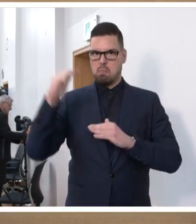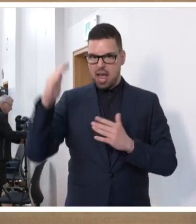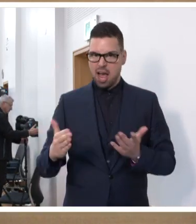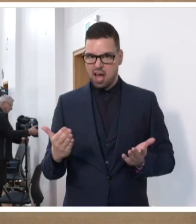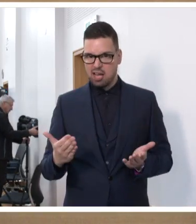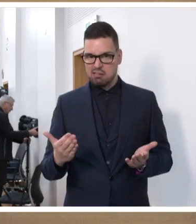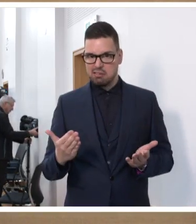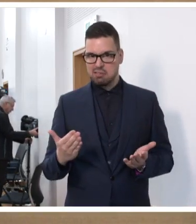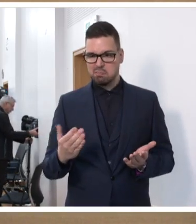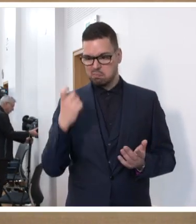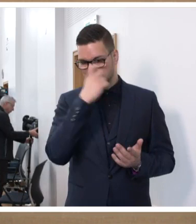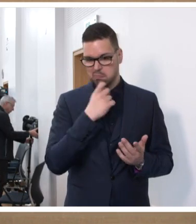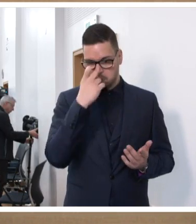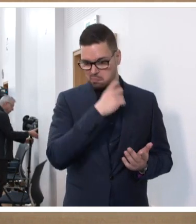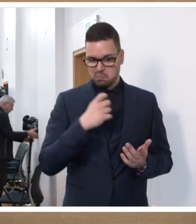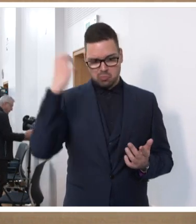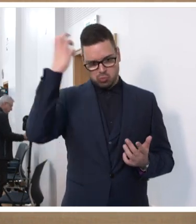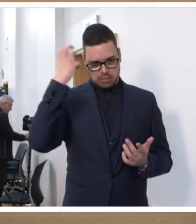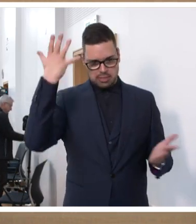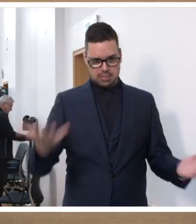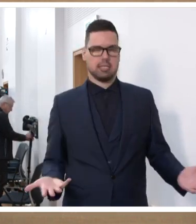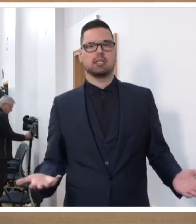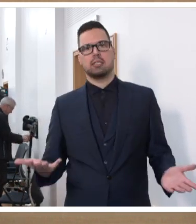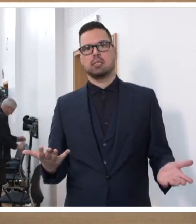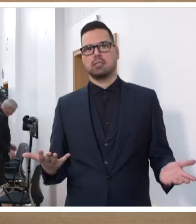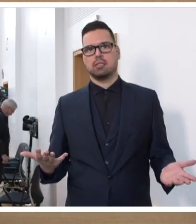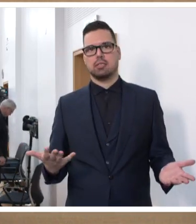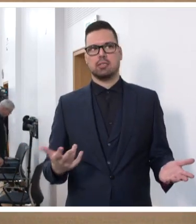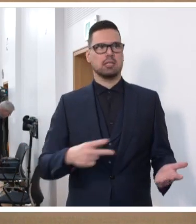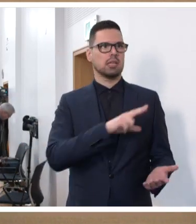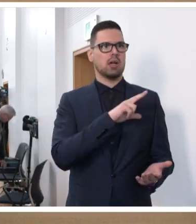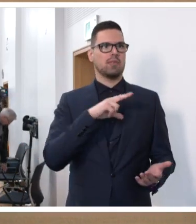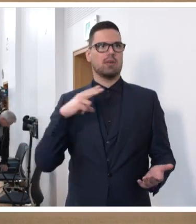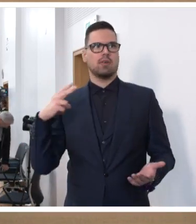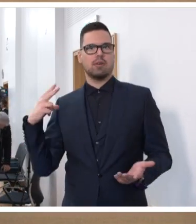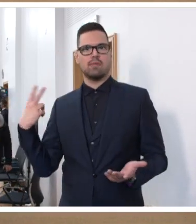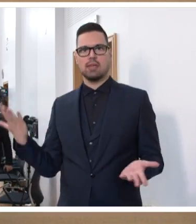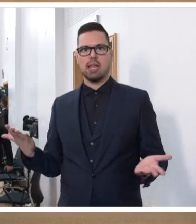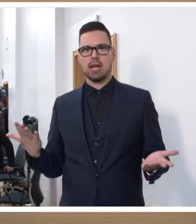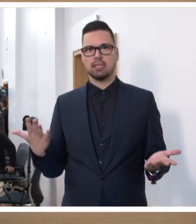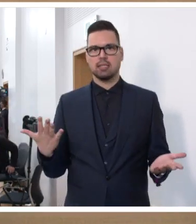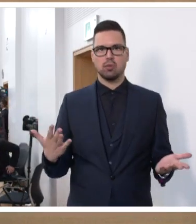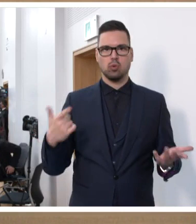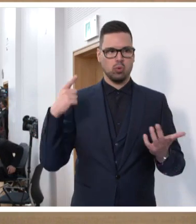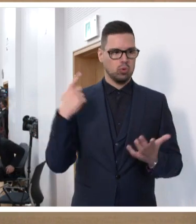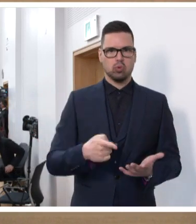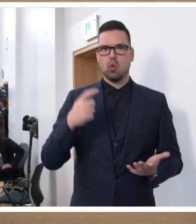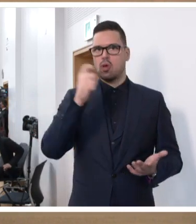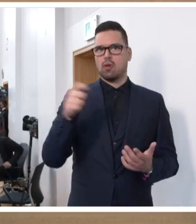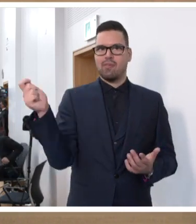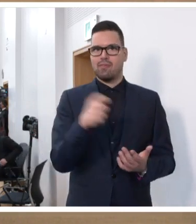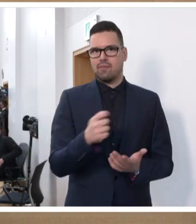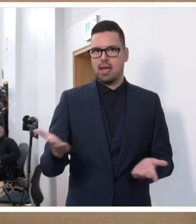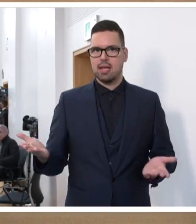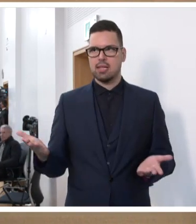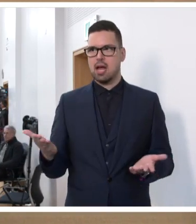erhalten. Darüber sollten wir nachdenken. Wie lange, wie viele Legislaturen will man so etwas den Wählern, den mündigen